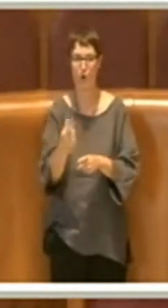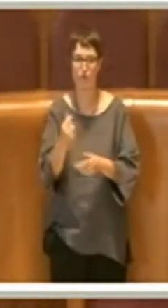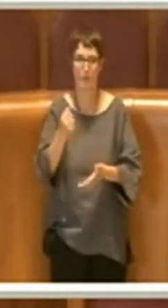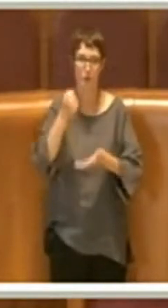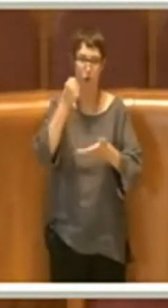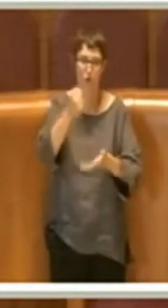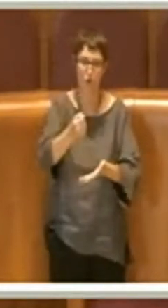Grazie.